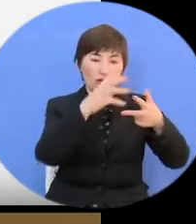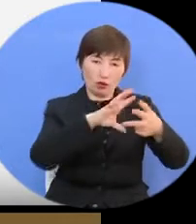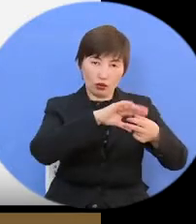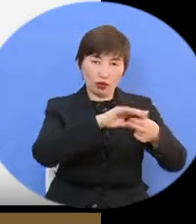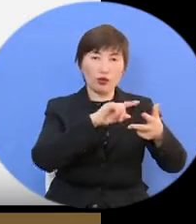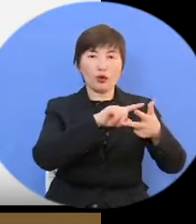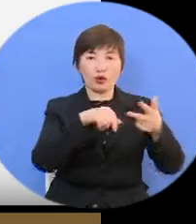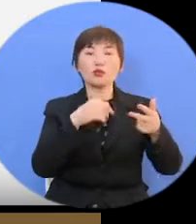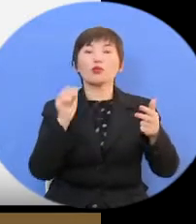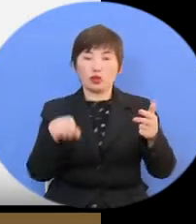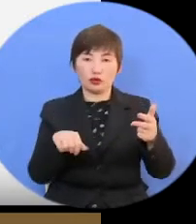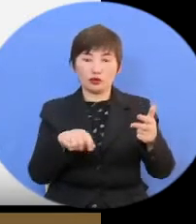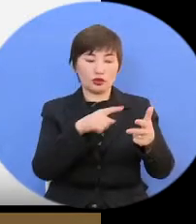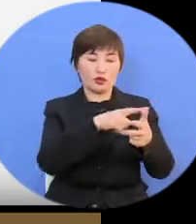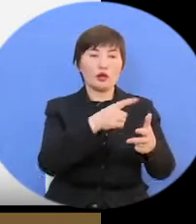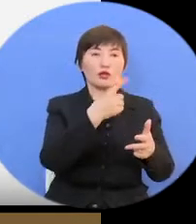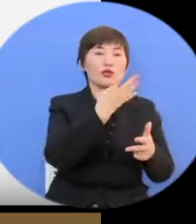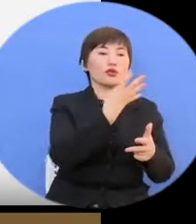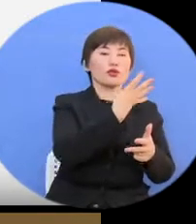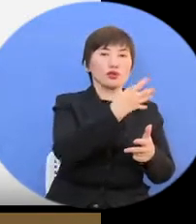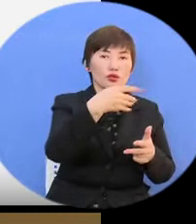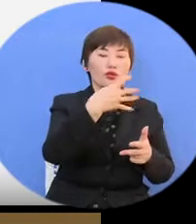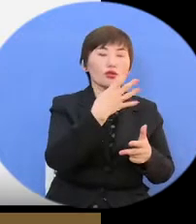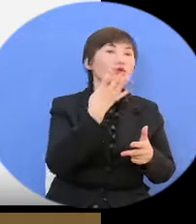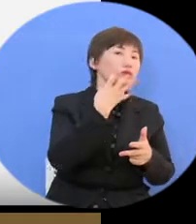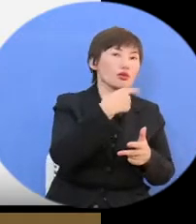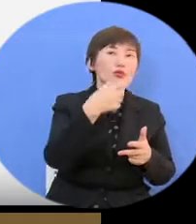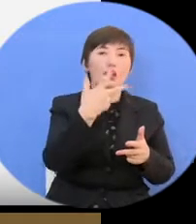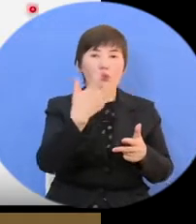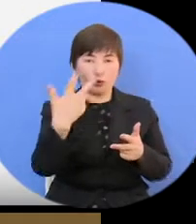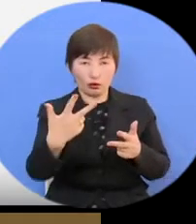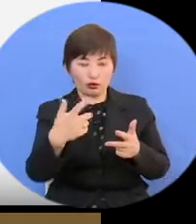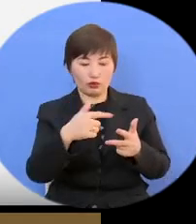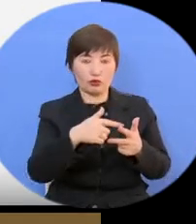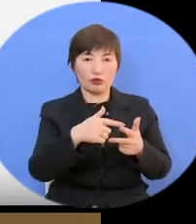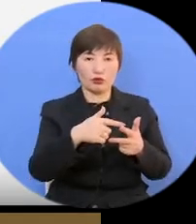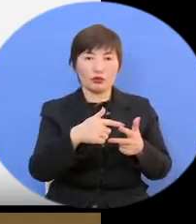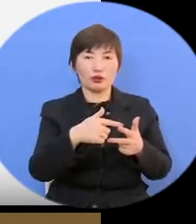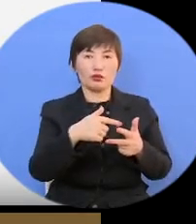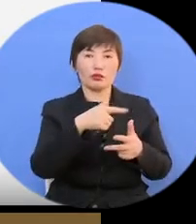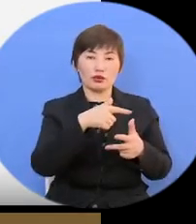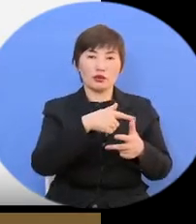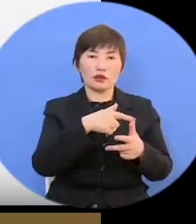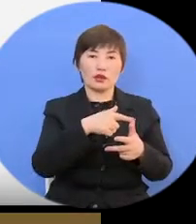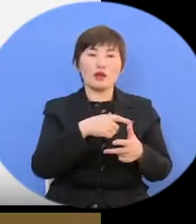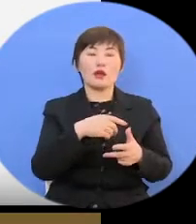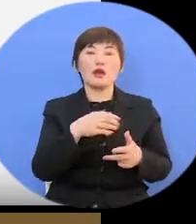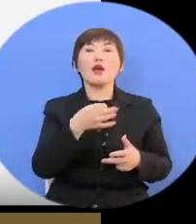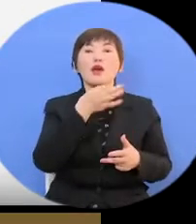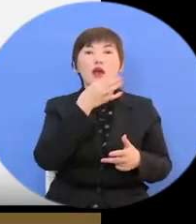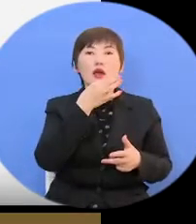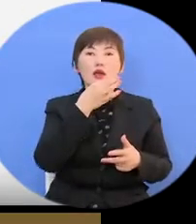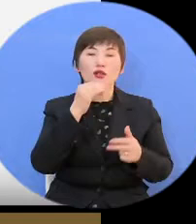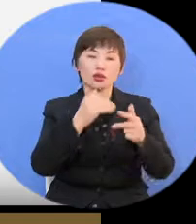ангилдаг. За үүнд 1-дүгээрт нь 9-өөс 13 наснд шилжилтийн насны өөрчлөлтүүд маань илрэн гарч байвал үүнийг эрт өсвөр нас